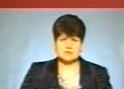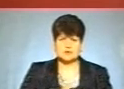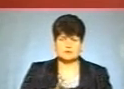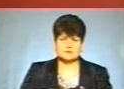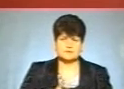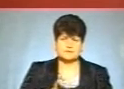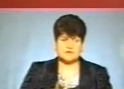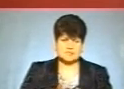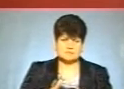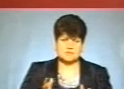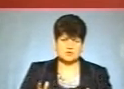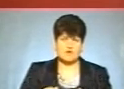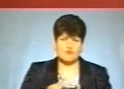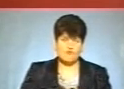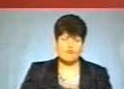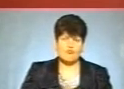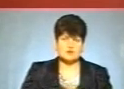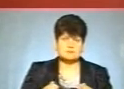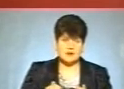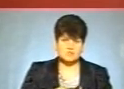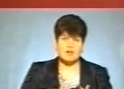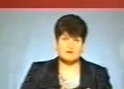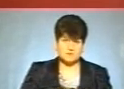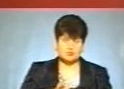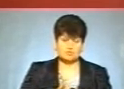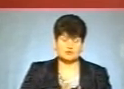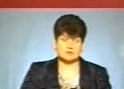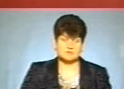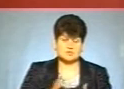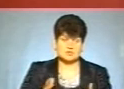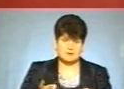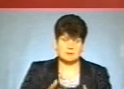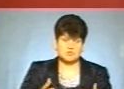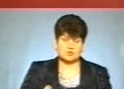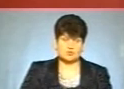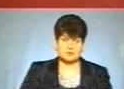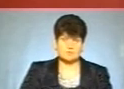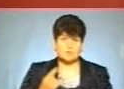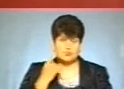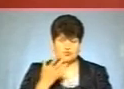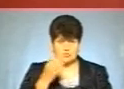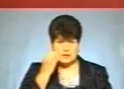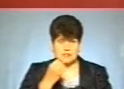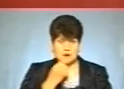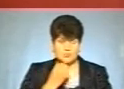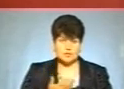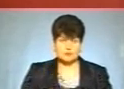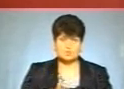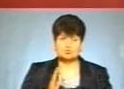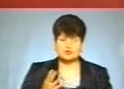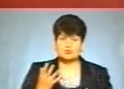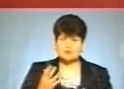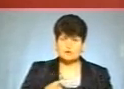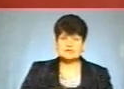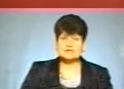зменшений. А для того, щоб виплати були більше, відповідно, треба більше коштів. Ми вас почули, дякуємо. Будемо ще до